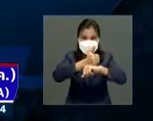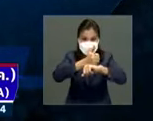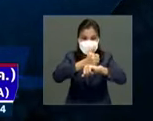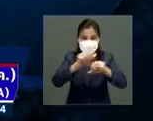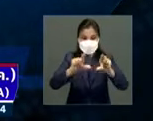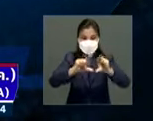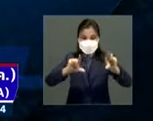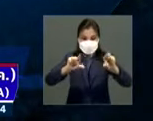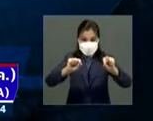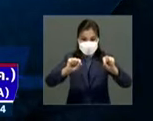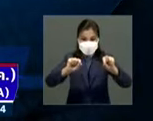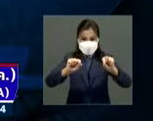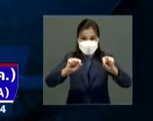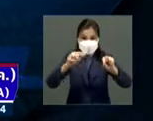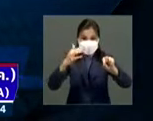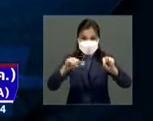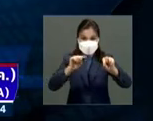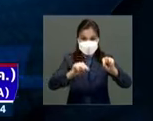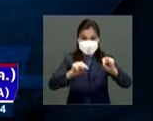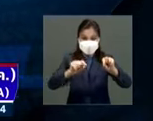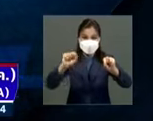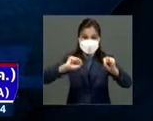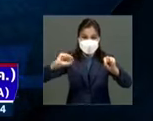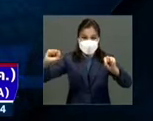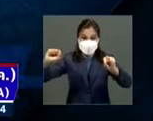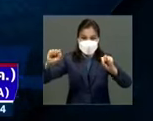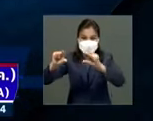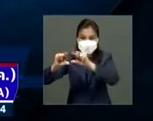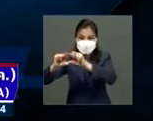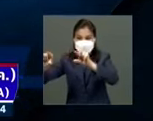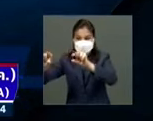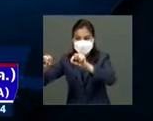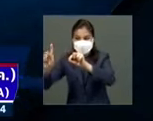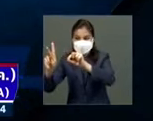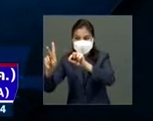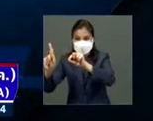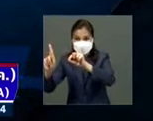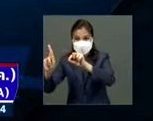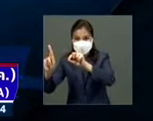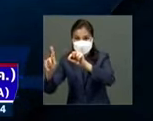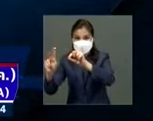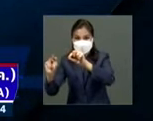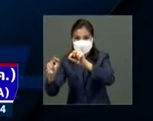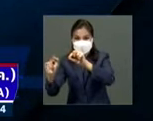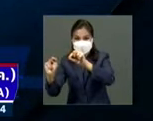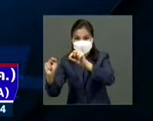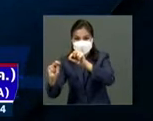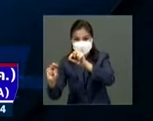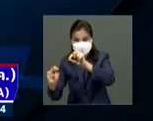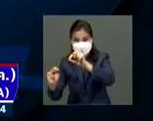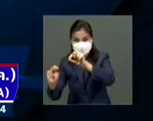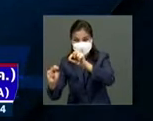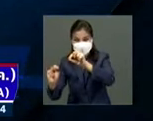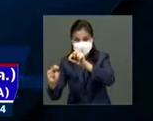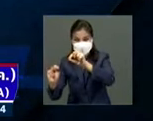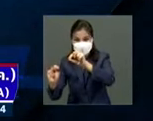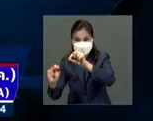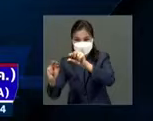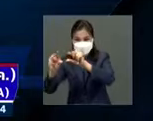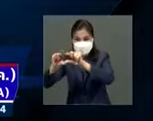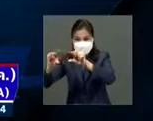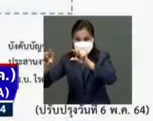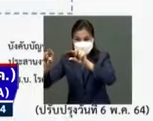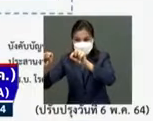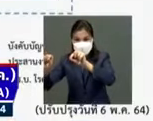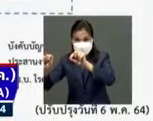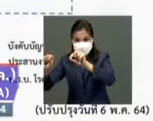รงนั้นนะครับแล้วก็กล่องด้านขวาซึ่งมีสีเขียวแล้วก็สีน้ำเงินนะครับสองแท่งสองกล่